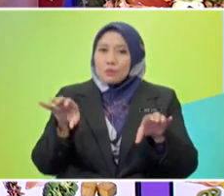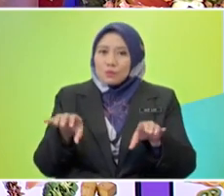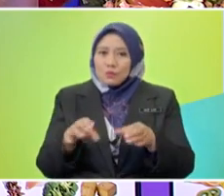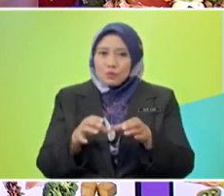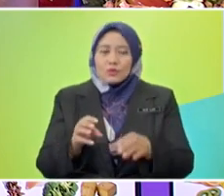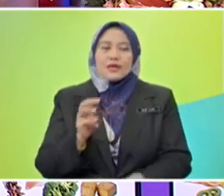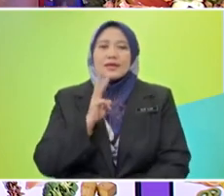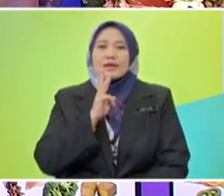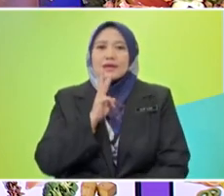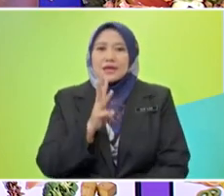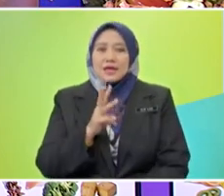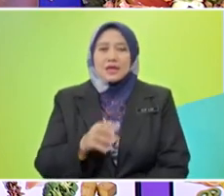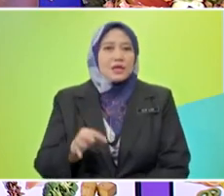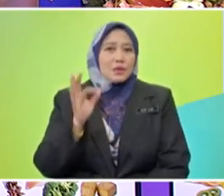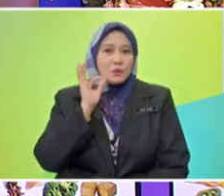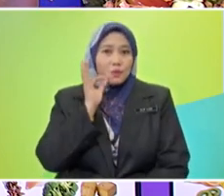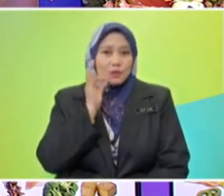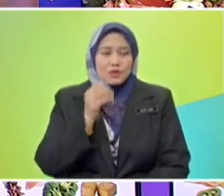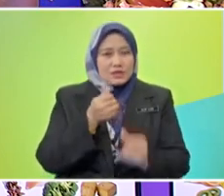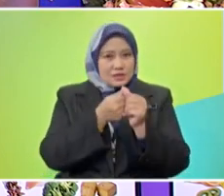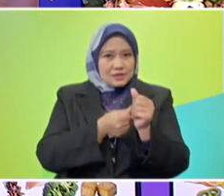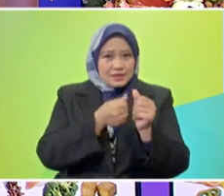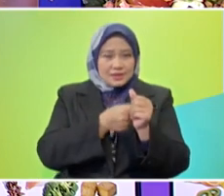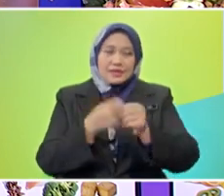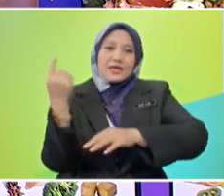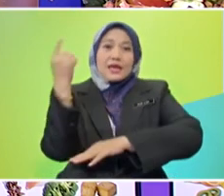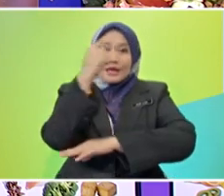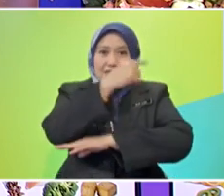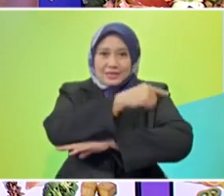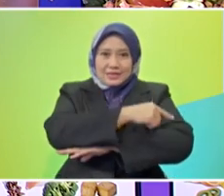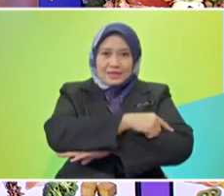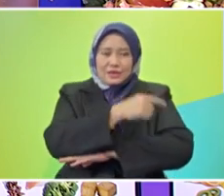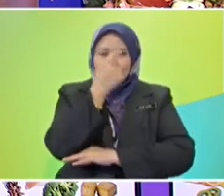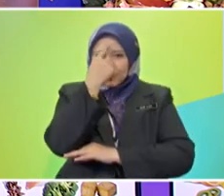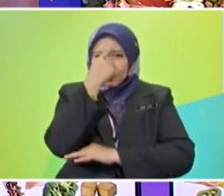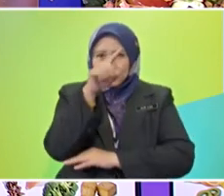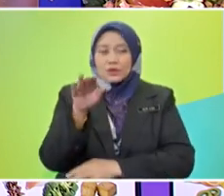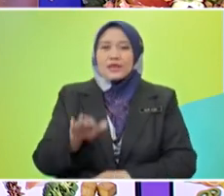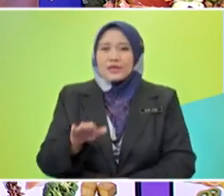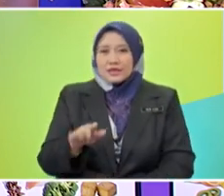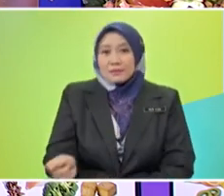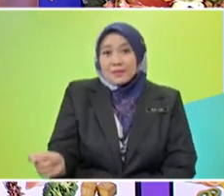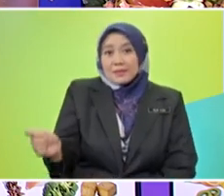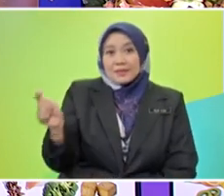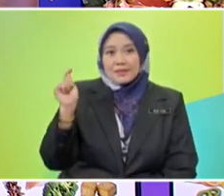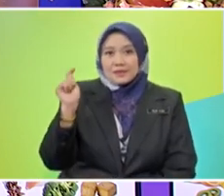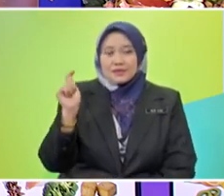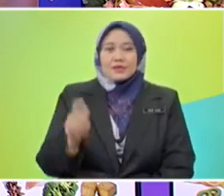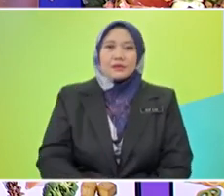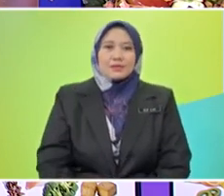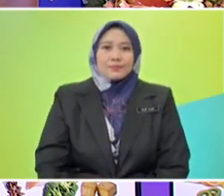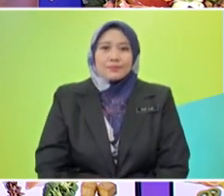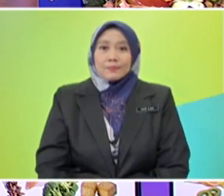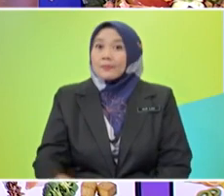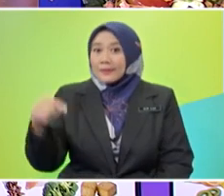lebih bertenaga. Terima kasih, kak. Oh, ini buah oren yang mak tanam kat belakang tu ke? Yalah, Fizi. Berbudi kepada tanah. Betul, ini kak. Hasilnya.